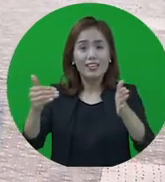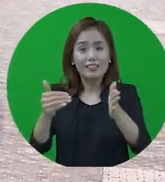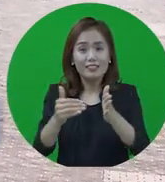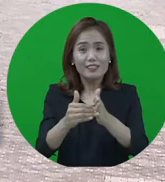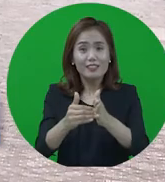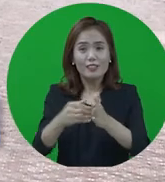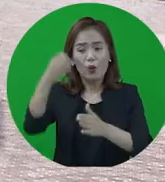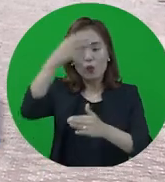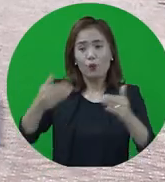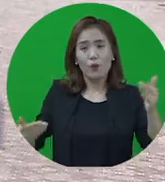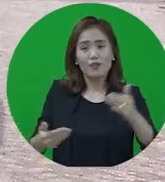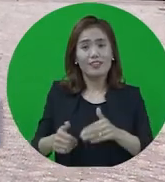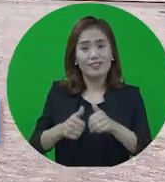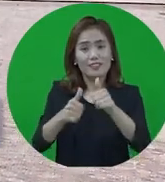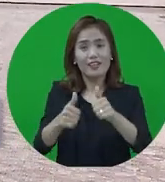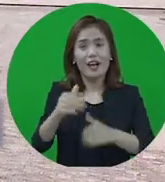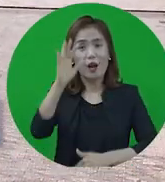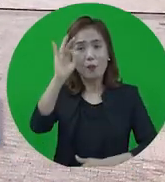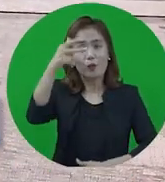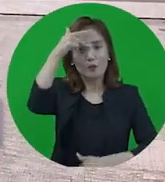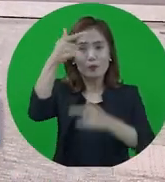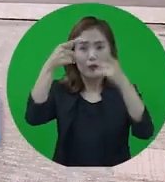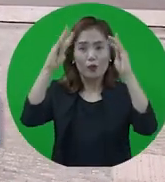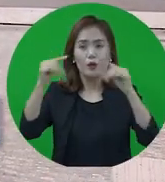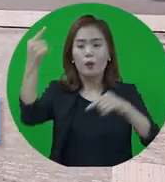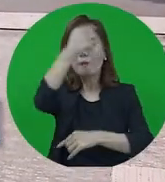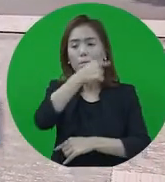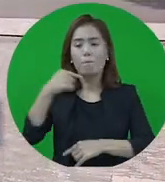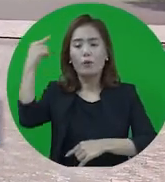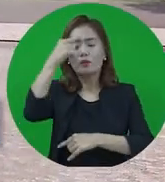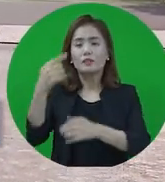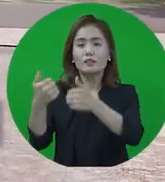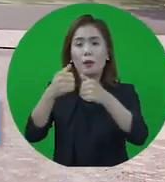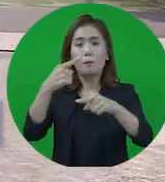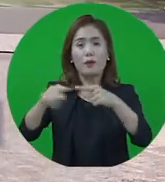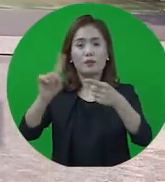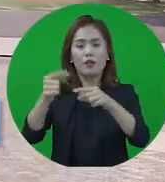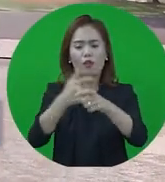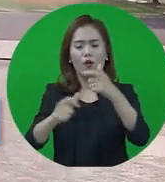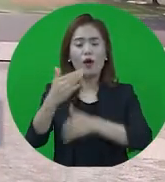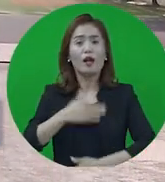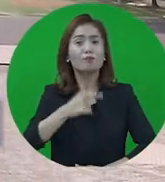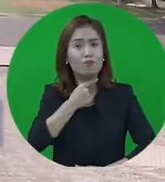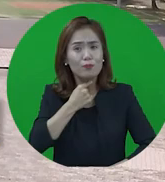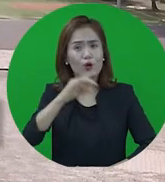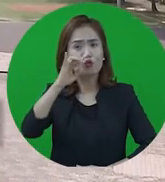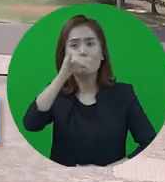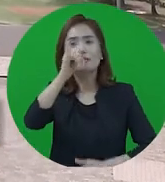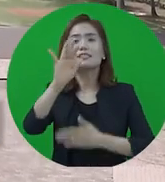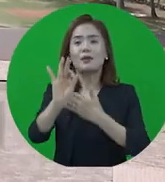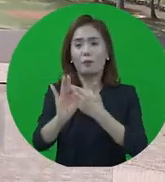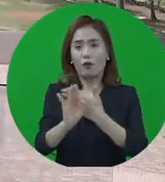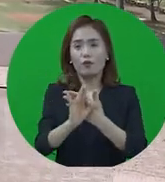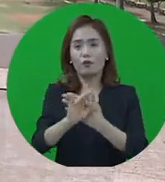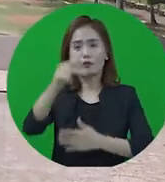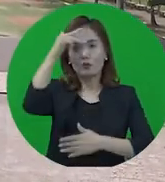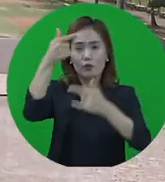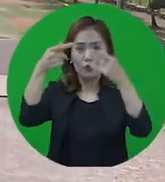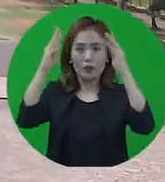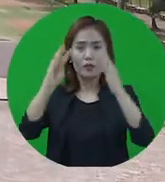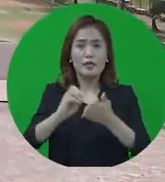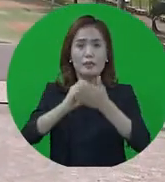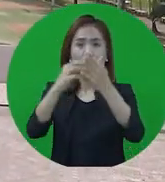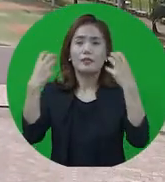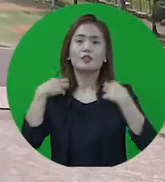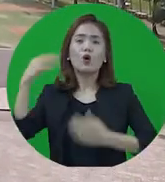지금까지 수험생 민지를 따라 알아본 조선대학교 면접평가 과정에 대해 더 알고 싶거나 궁금한 점이 있다면